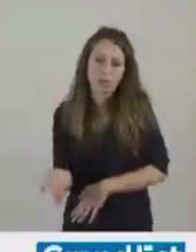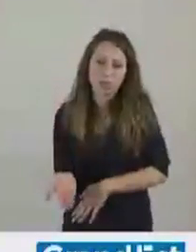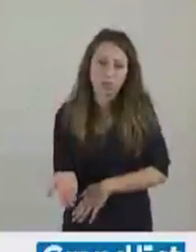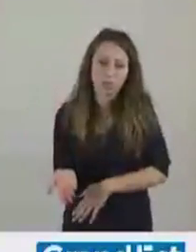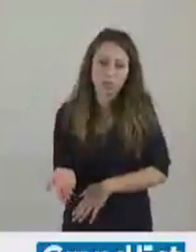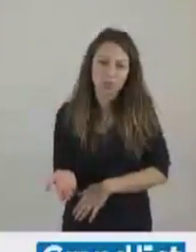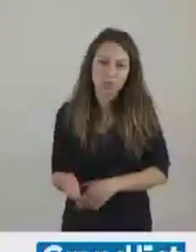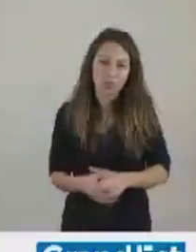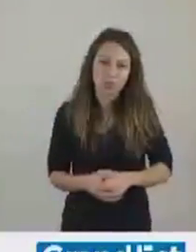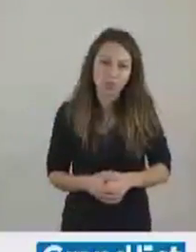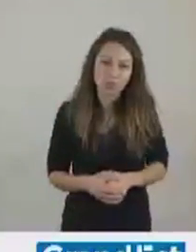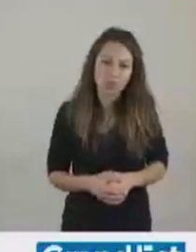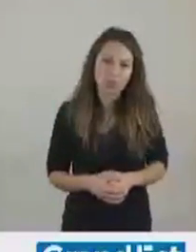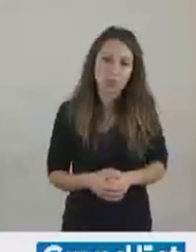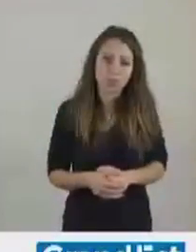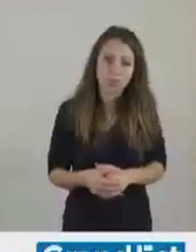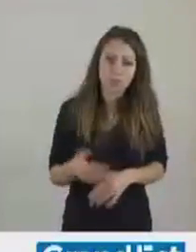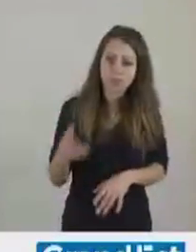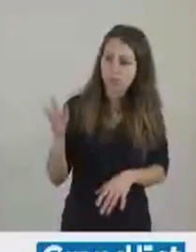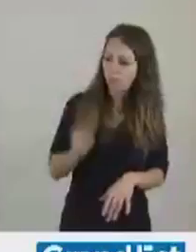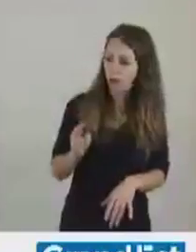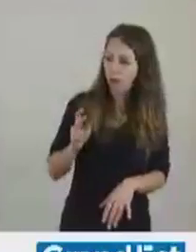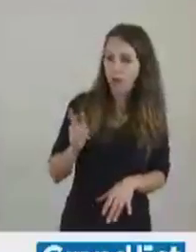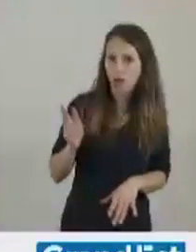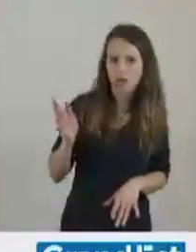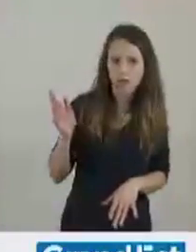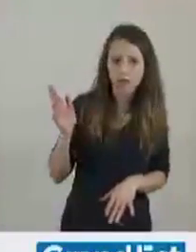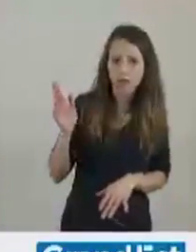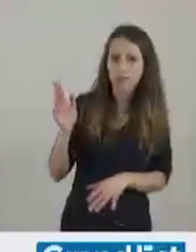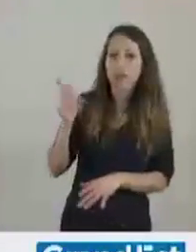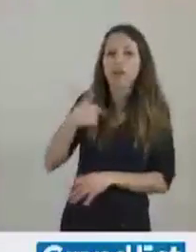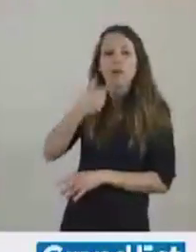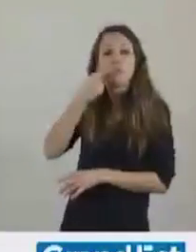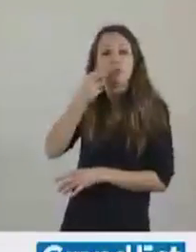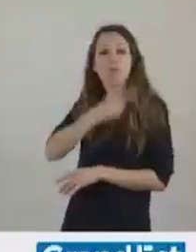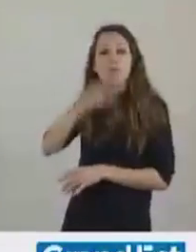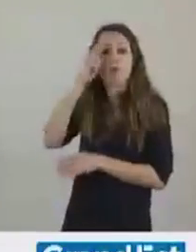Je n'ai pas entendu une intervention dans les suites de ce que nous a présenté Franck Leroy